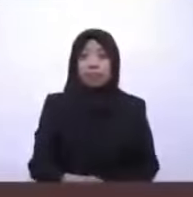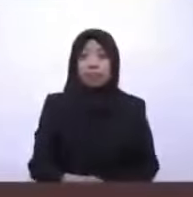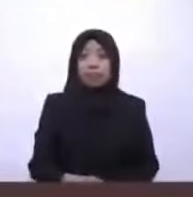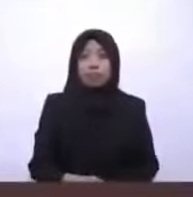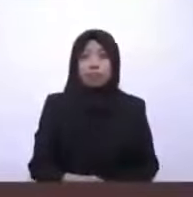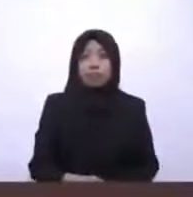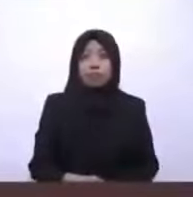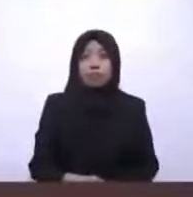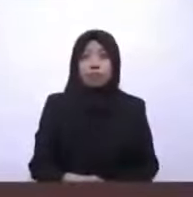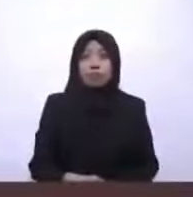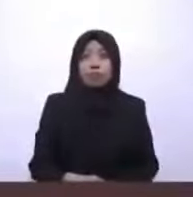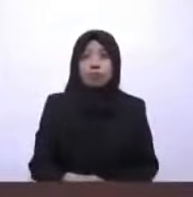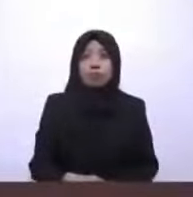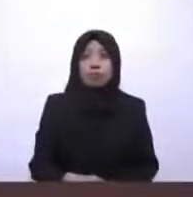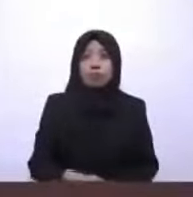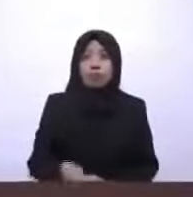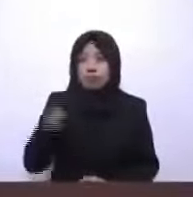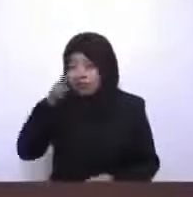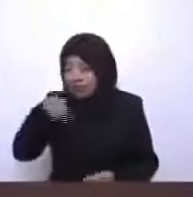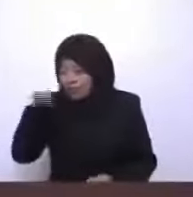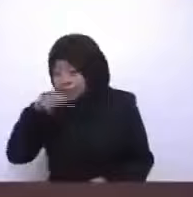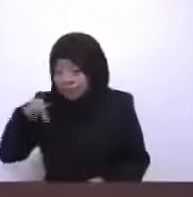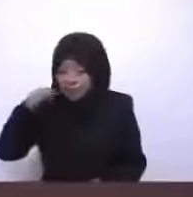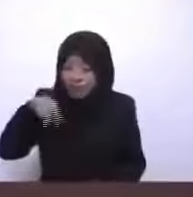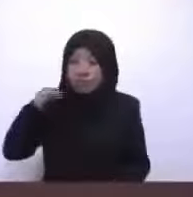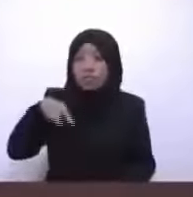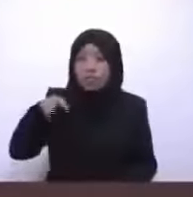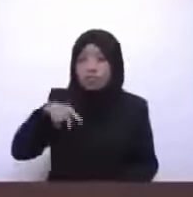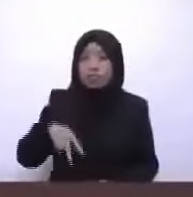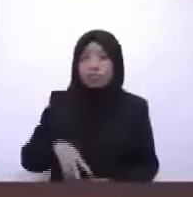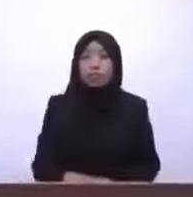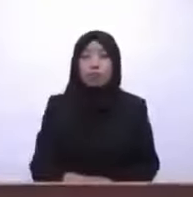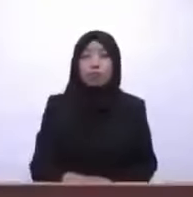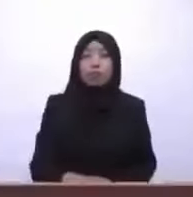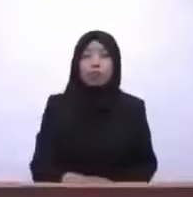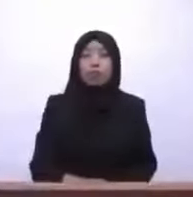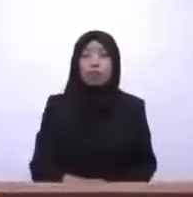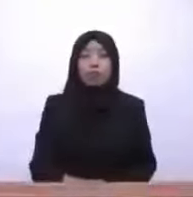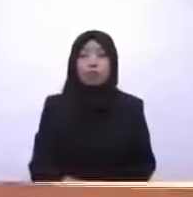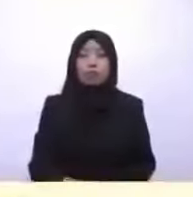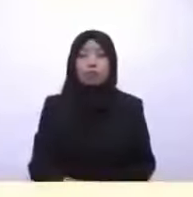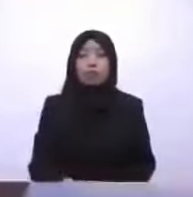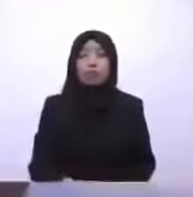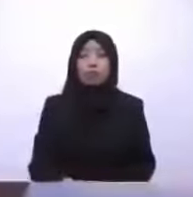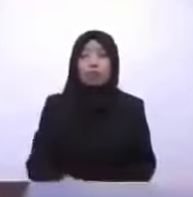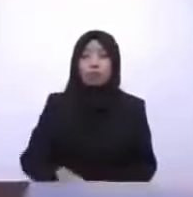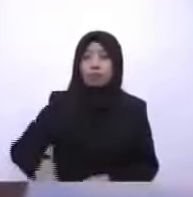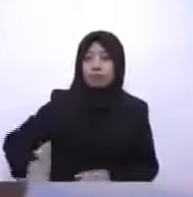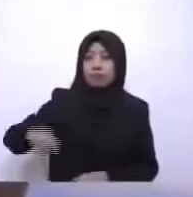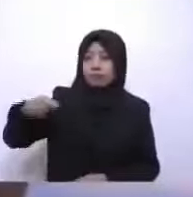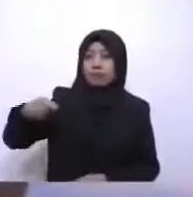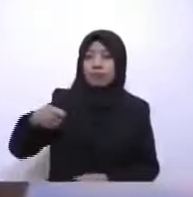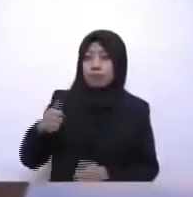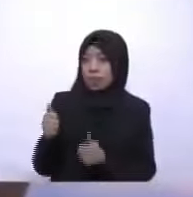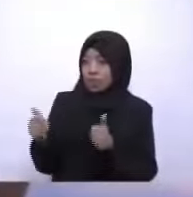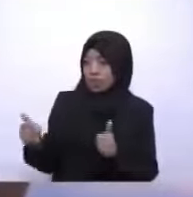tapi memang harus dicari. Cukup dalam mungkin, Pak? Di dasar fishbowl atau wadah kaca.